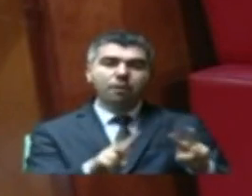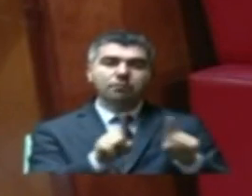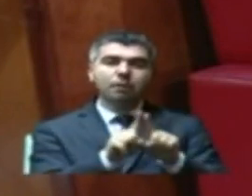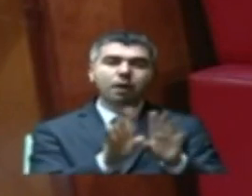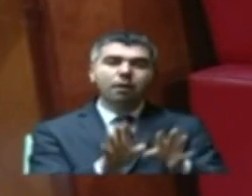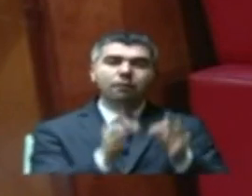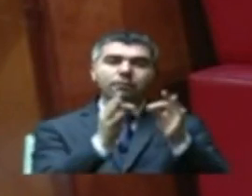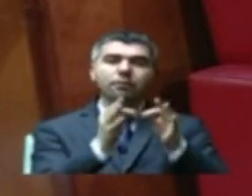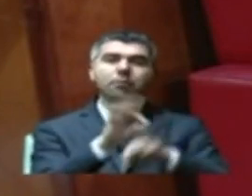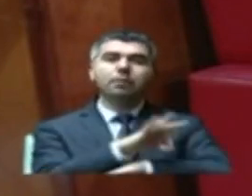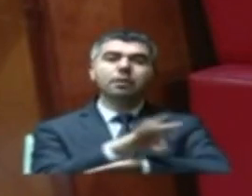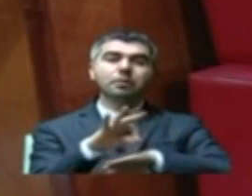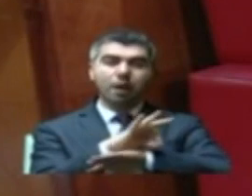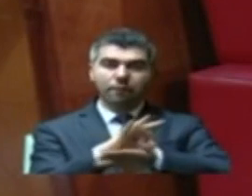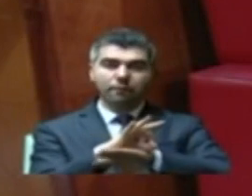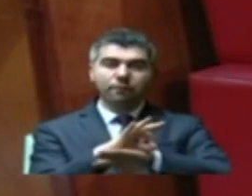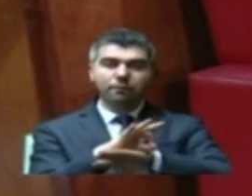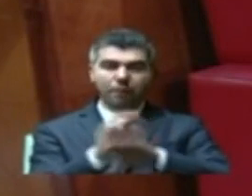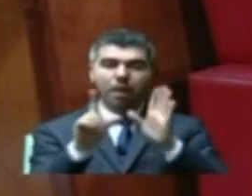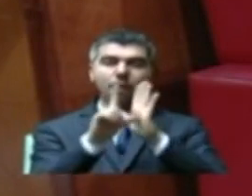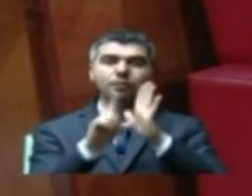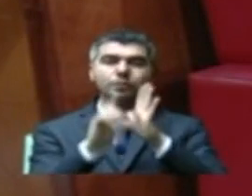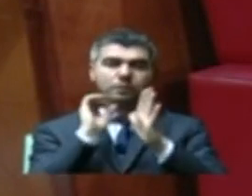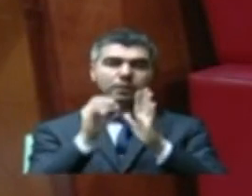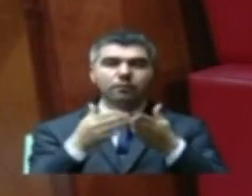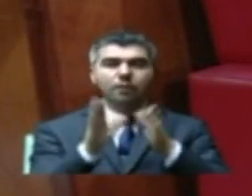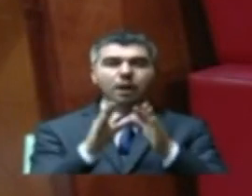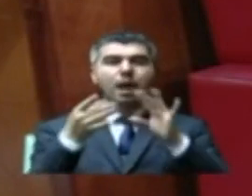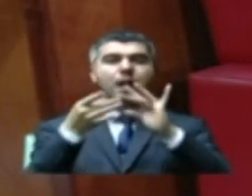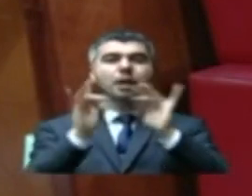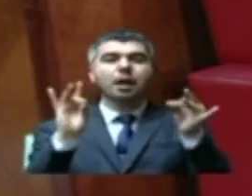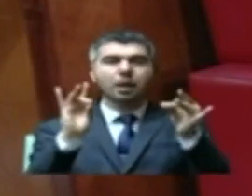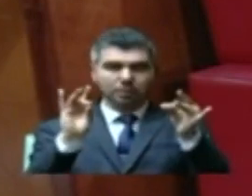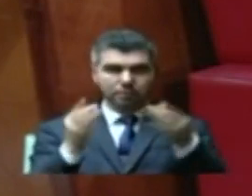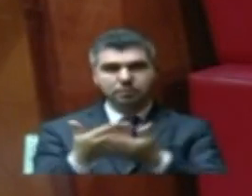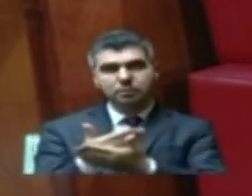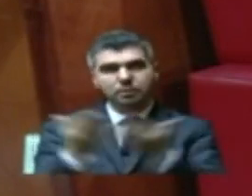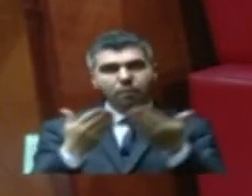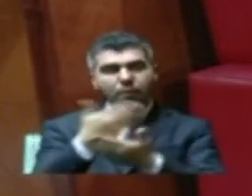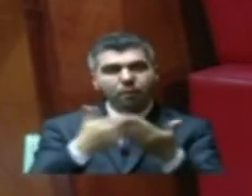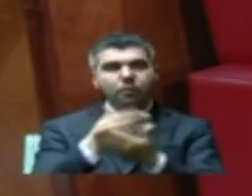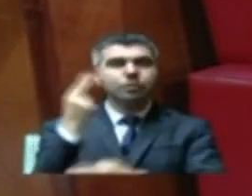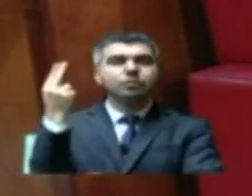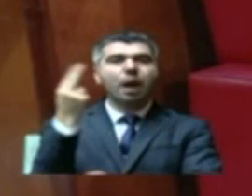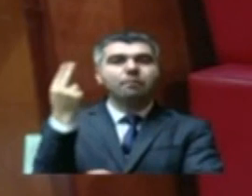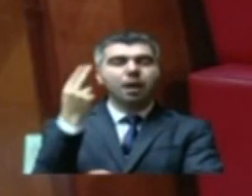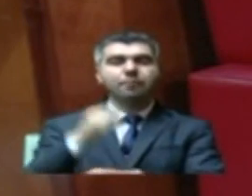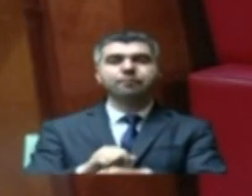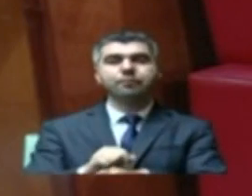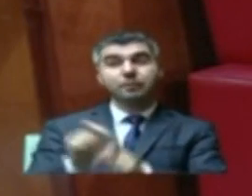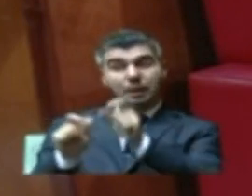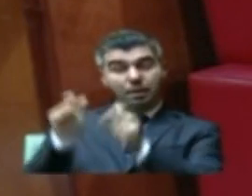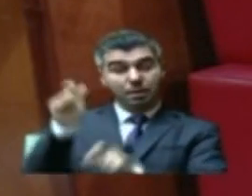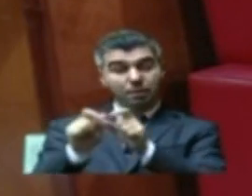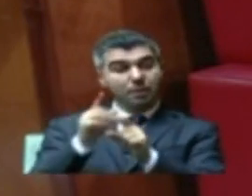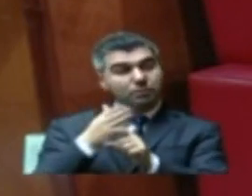المناصب المالية في بواباتها الإلكترونية وكذلك في بوابة الجامعة، وعلى المعنيين بالأمر